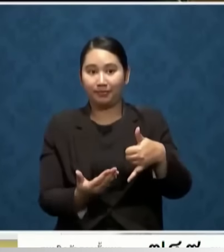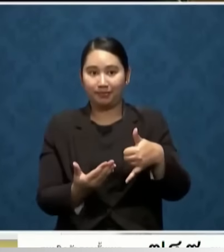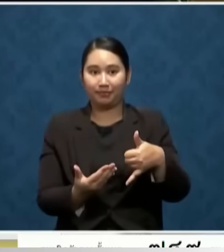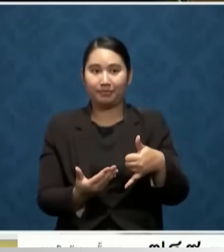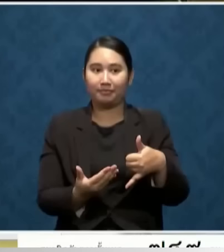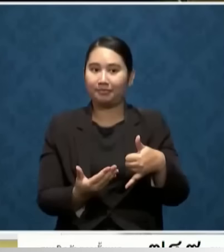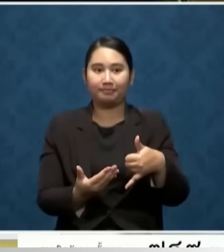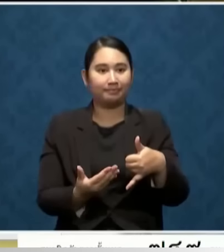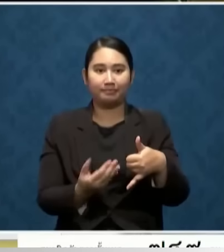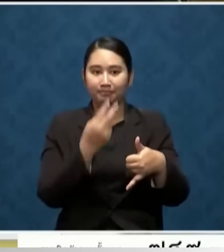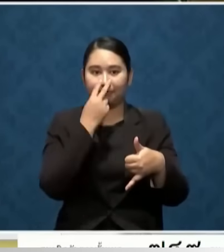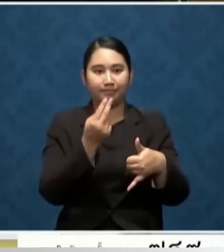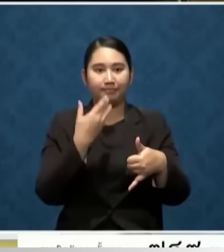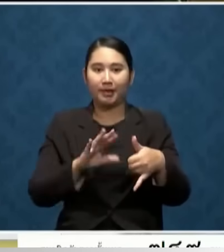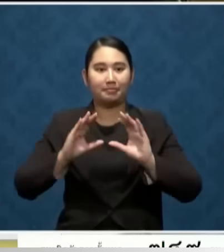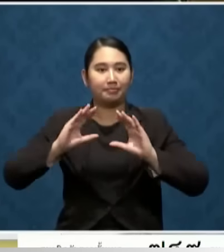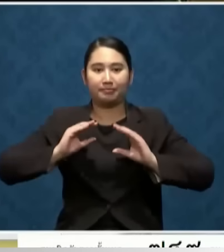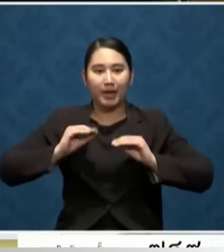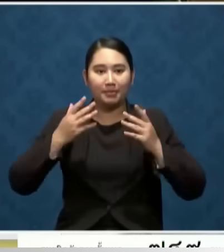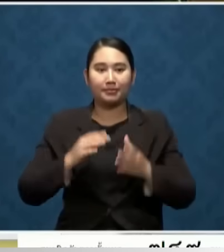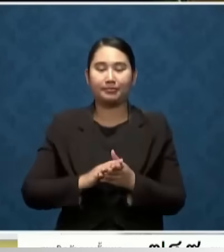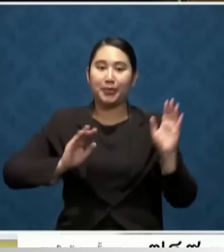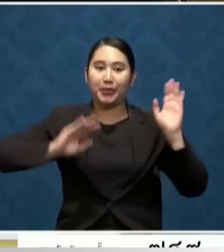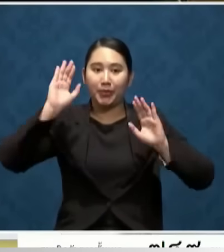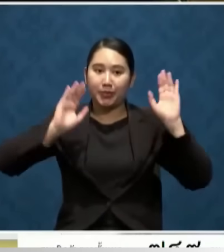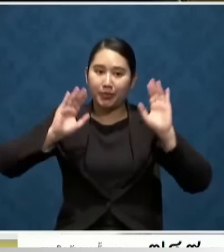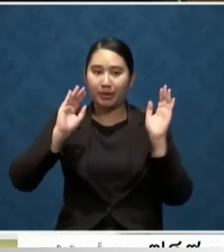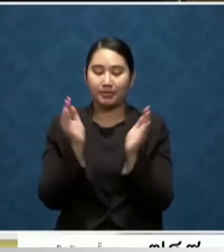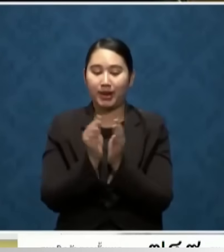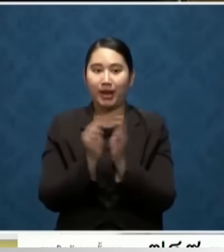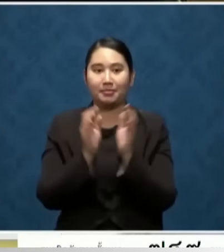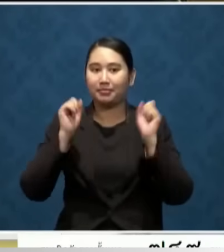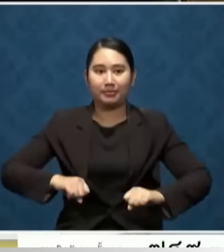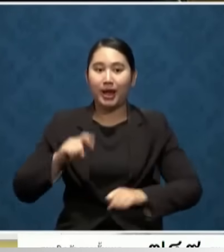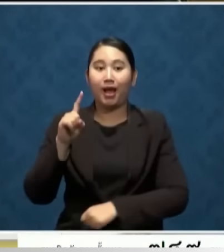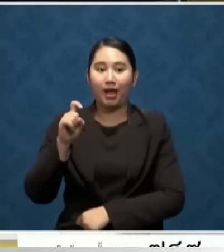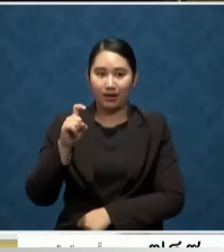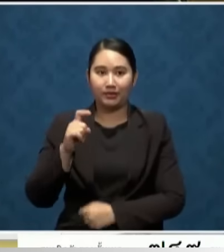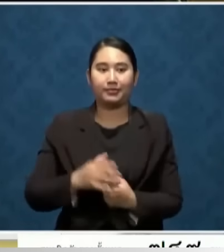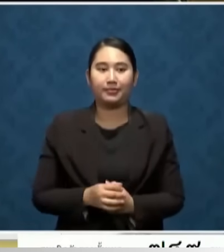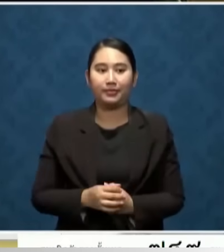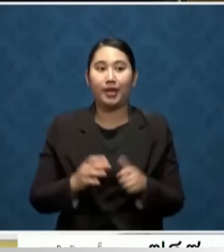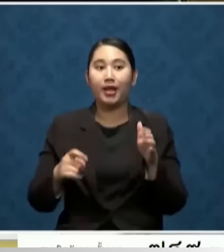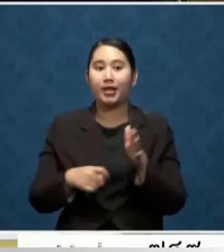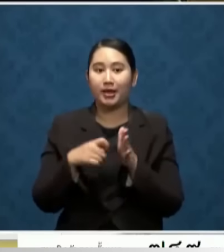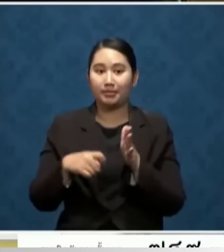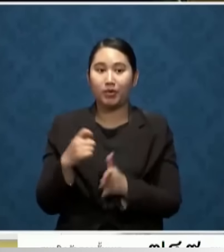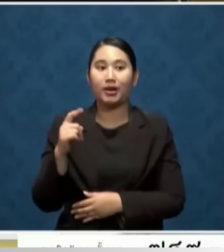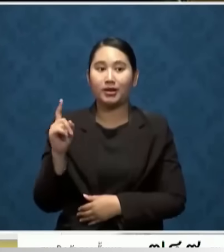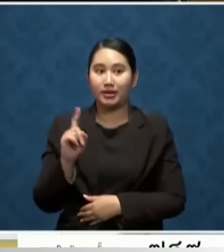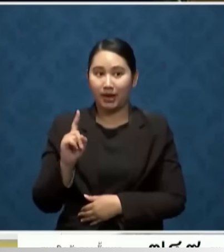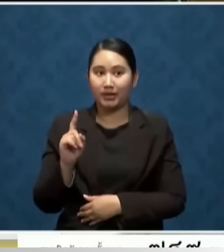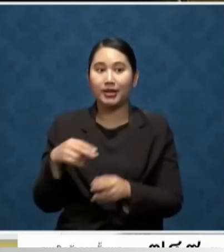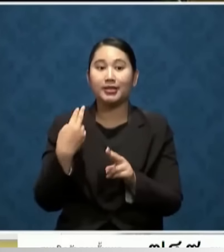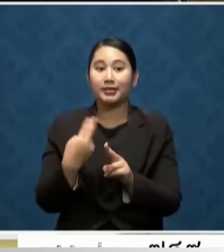สภาไม่อาจรับไว้พิจารณาเพื่อโหวตหรือลงคะแนนเสียงได้เนื่องจากเป็นการเสน